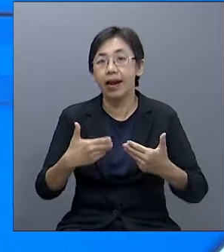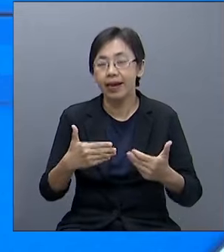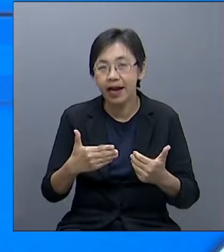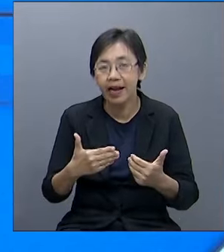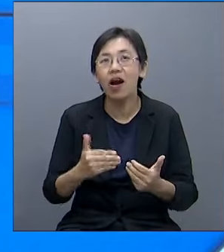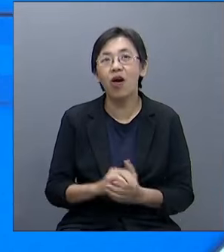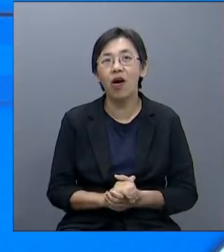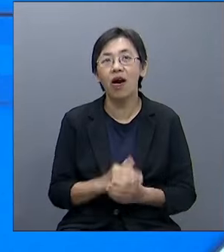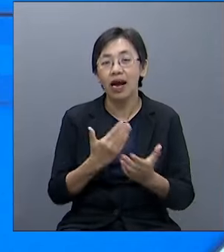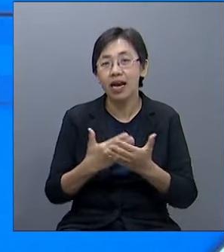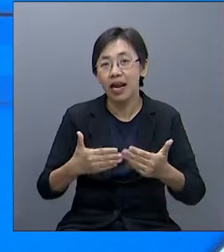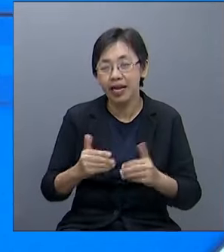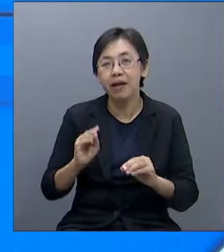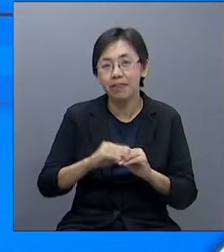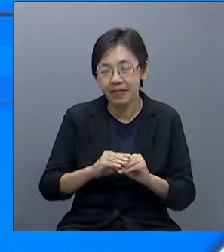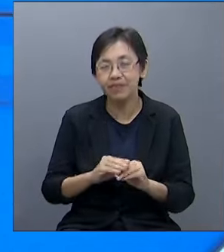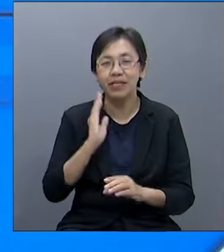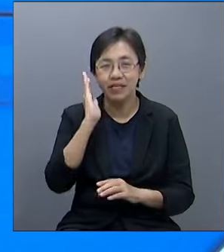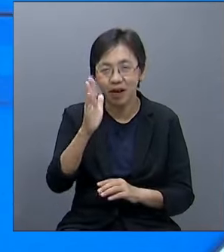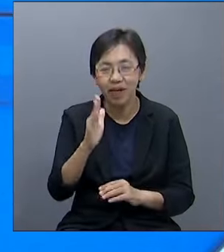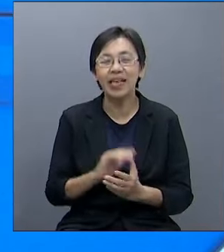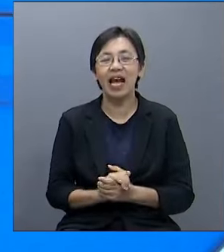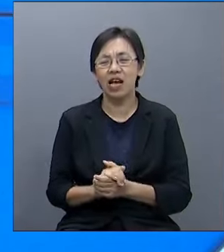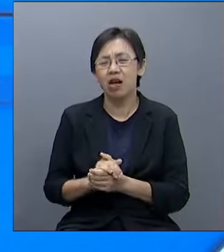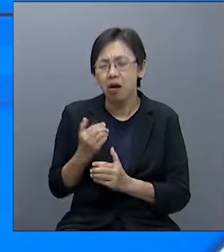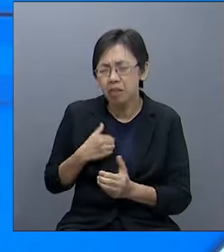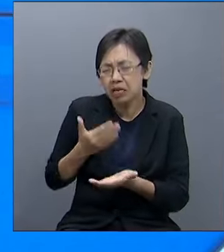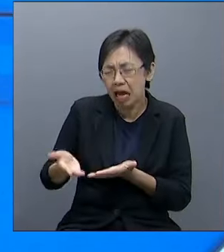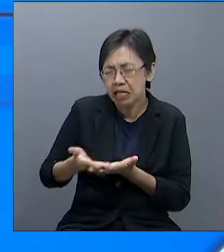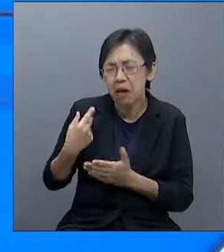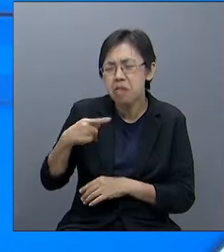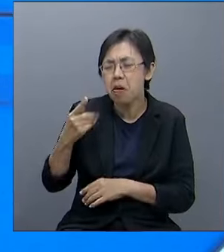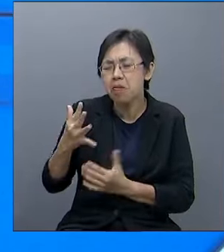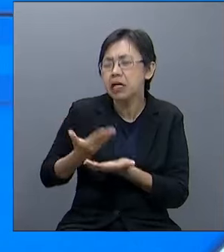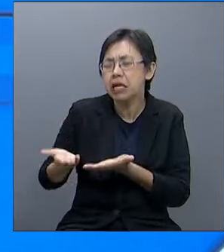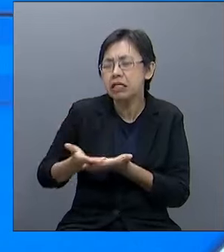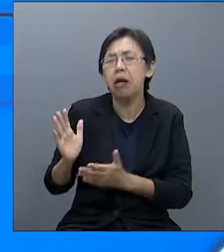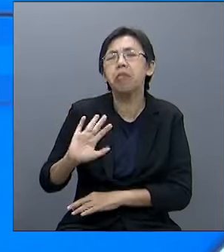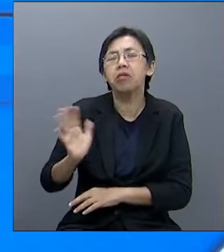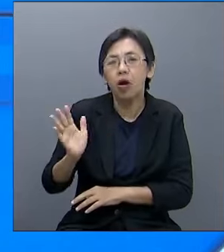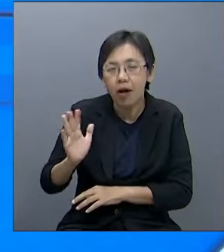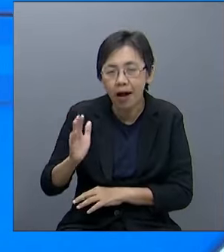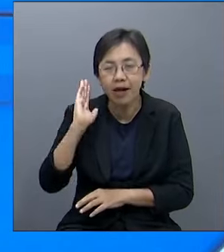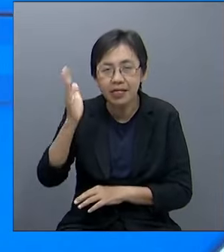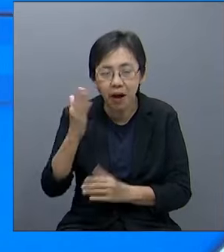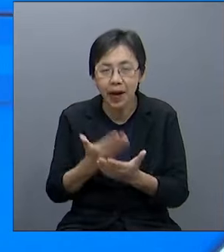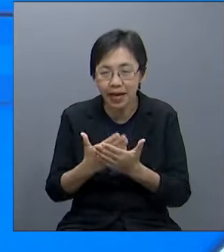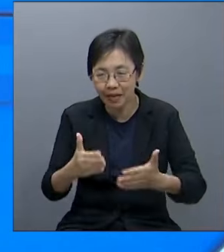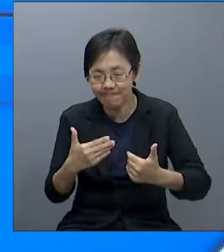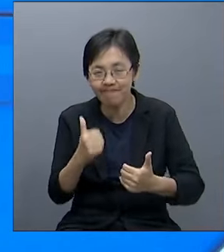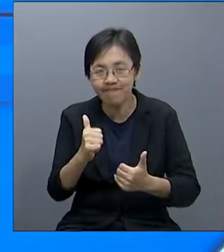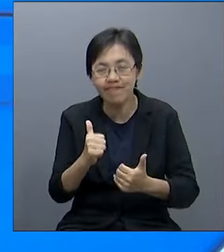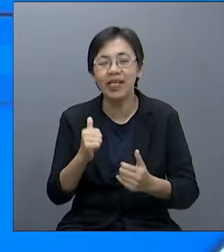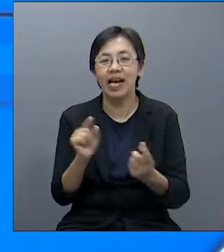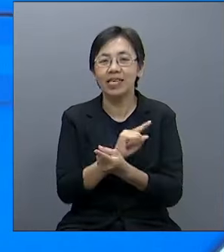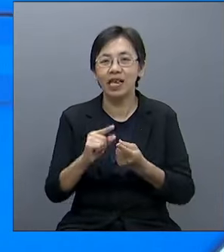มอีกสักเล็กน้อยร่วมกับการลดรายจ่ายที่มีอยู่นะคะเพียงเท่านี้เนี่ยก็จะสามารถสร้างสังคมที่สร้างสุขภาพที่ดีไม่